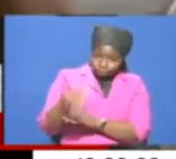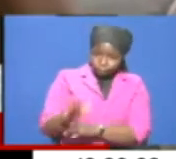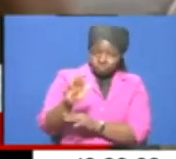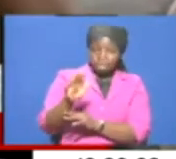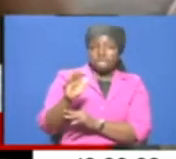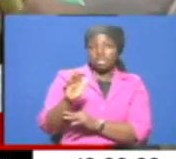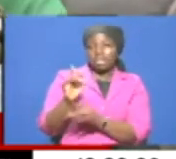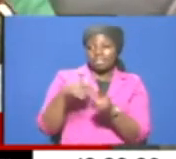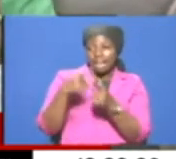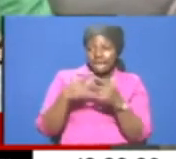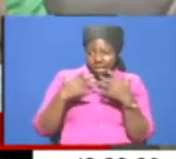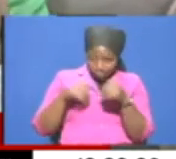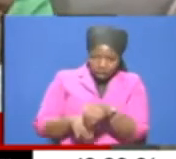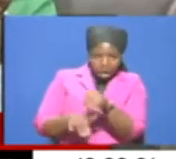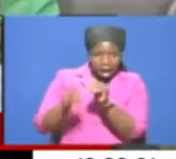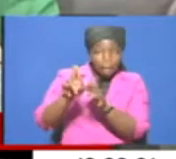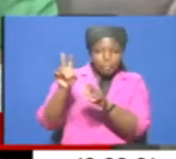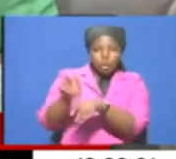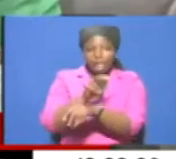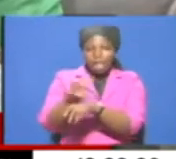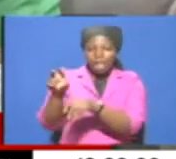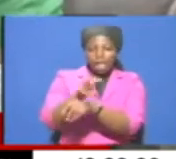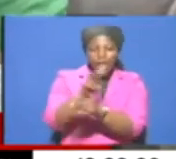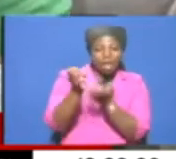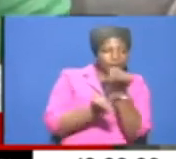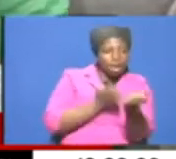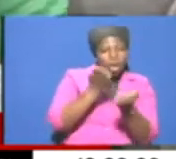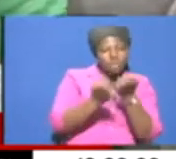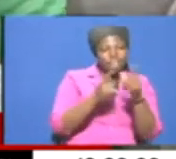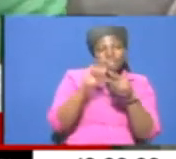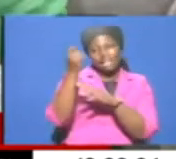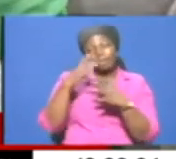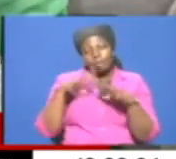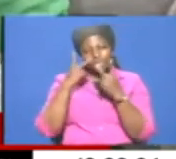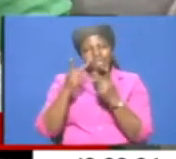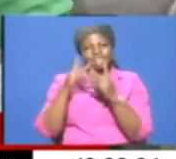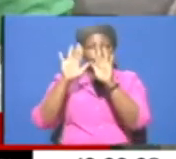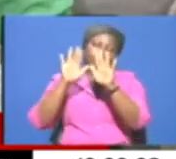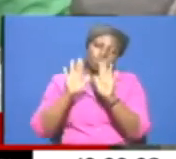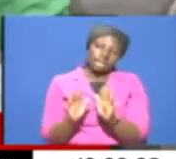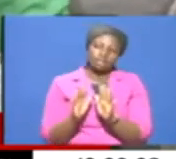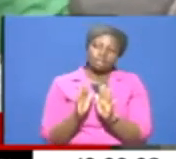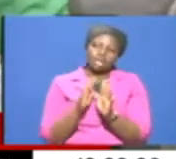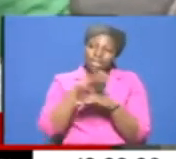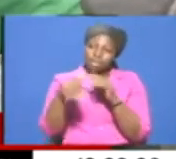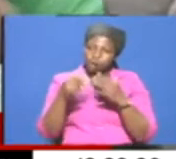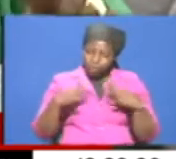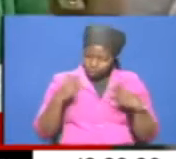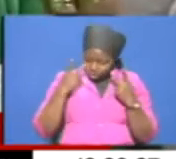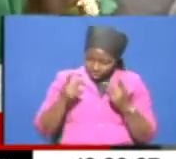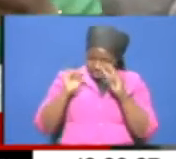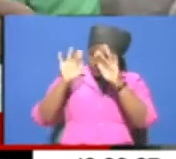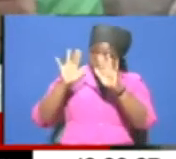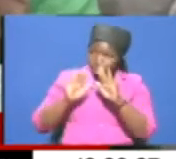wafuatilie, monitoring and evaluation, wa Kenya wataona umuhimu. Na kila mtu ataona umuhimu ya kwenda